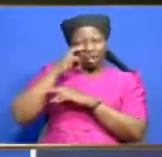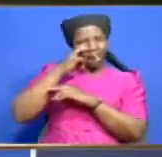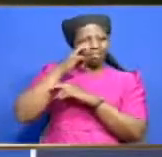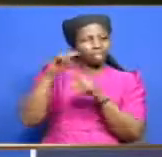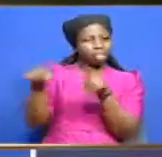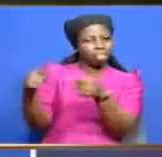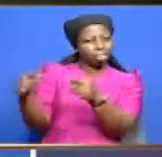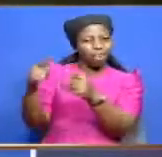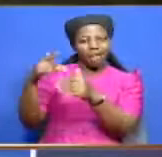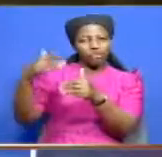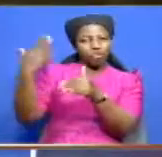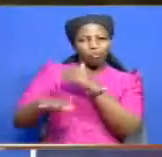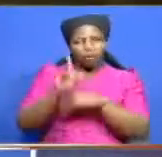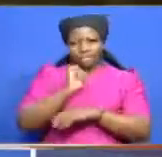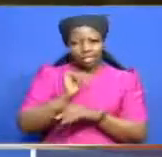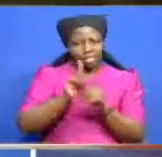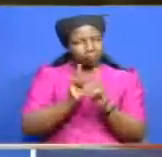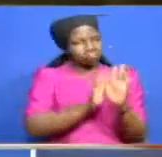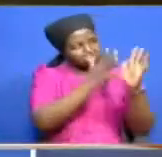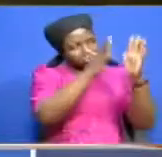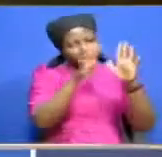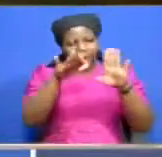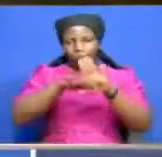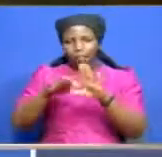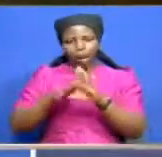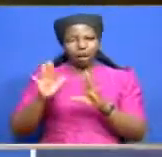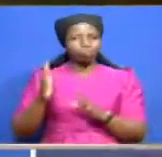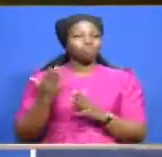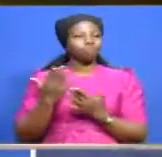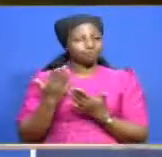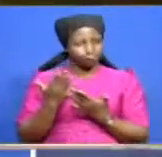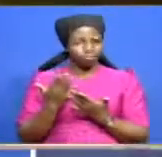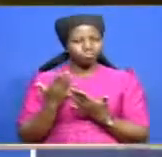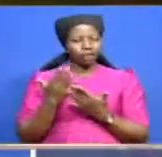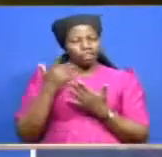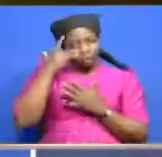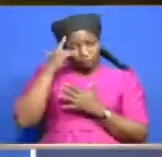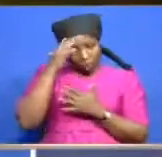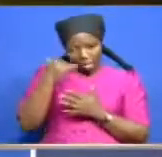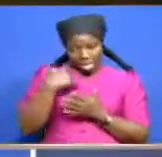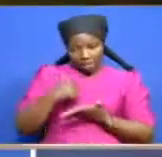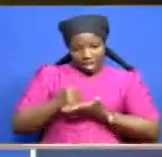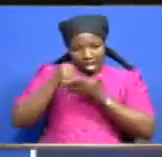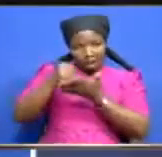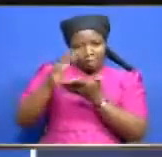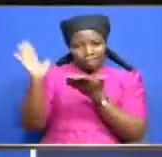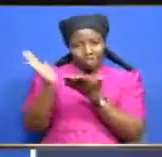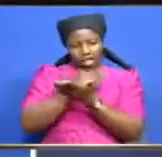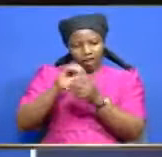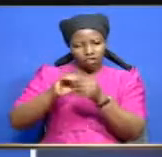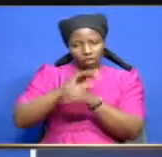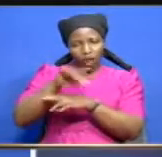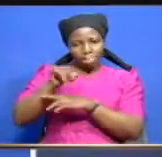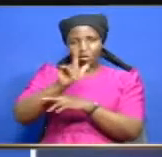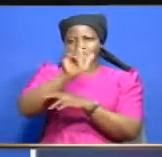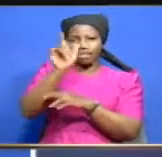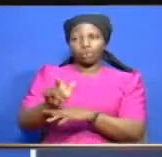mataifa wanachama za kusaidia kukabiliana na maambukizi ya virusi vya corona katika kanda hii.